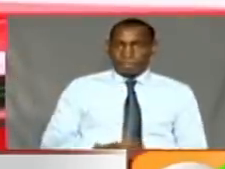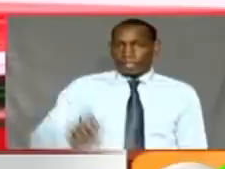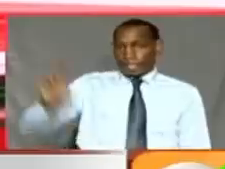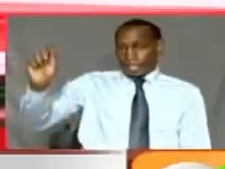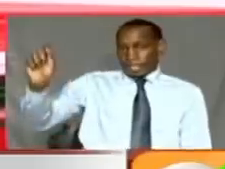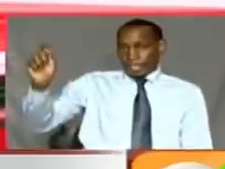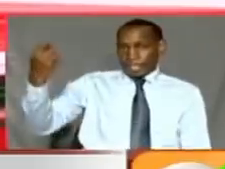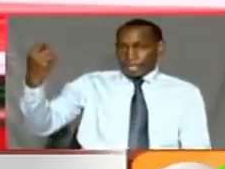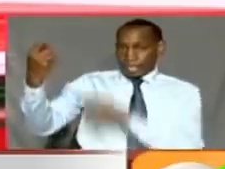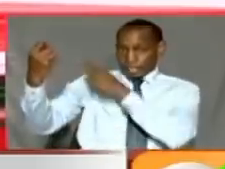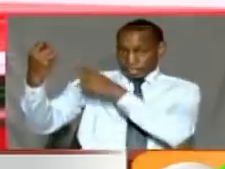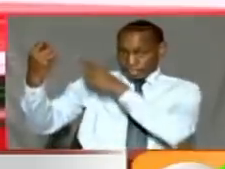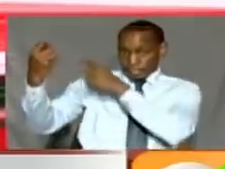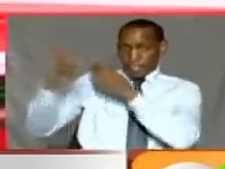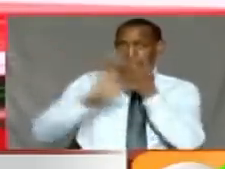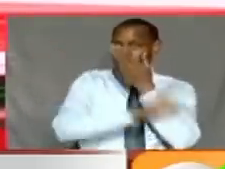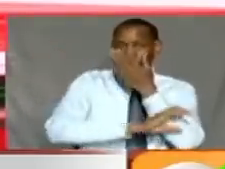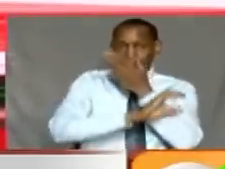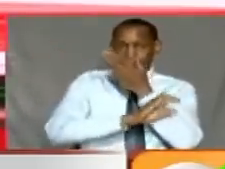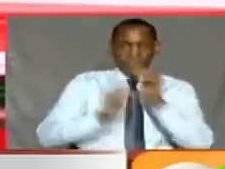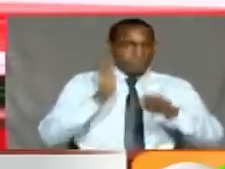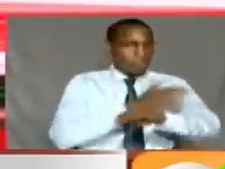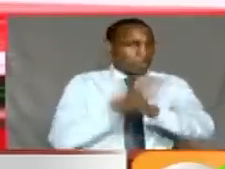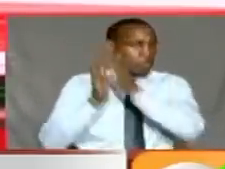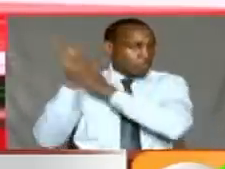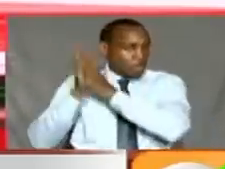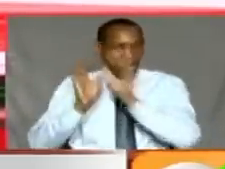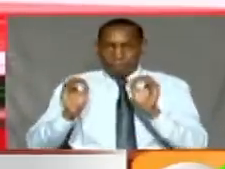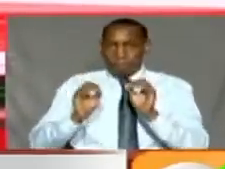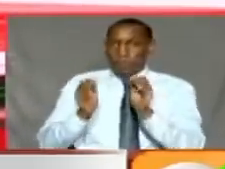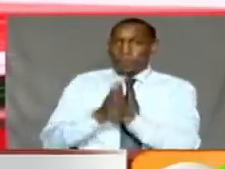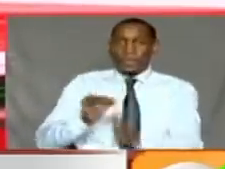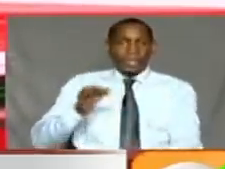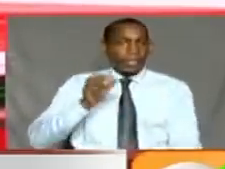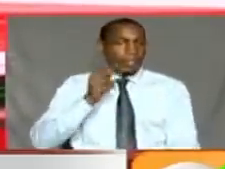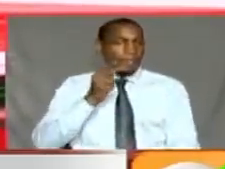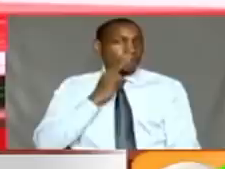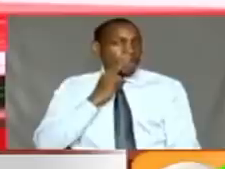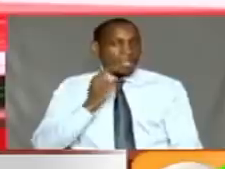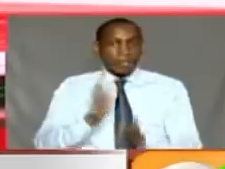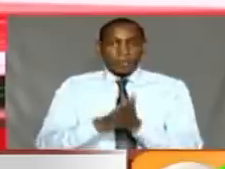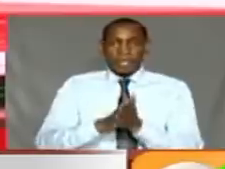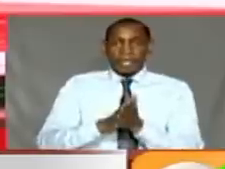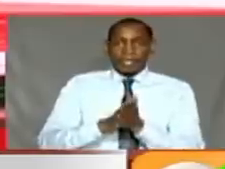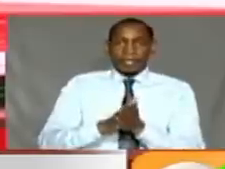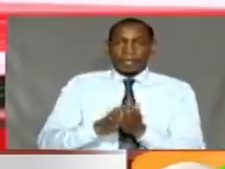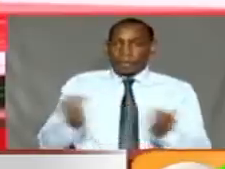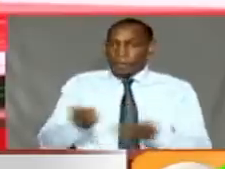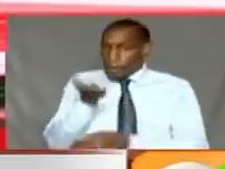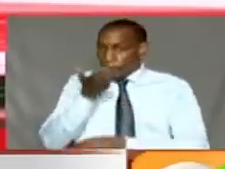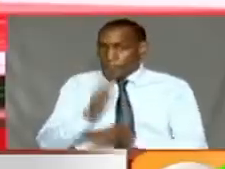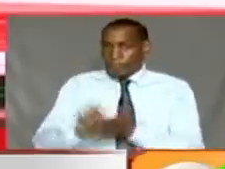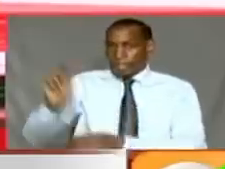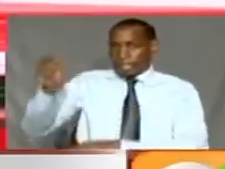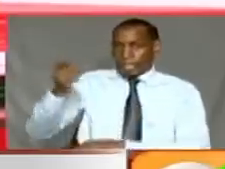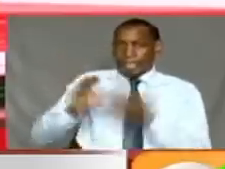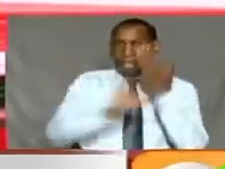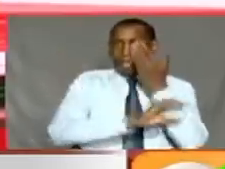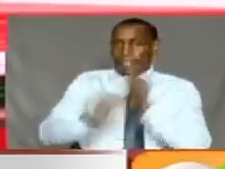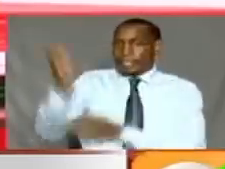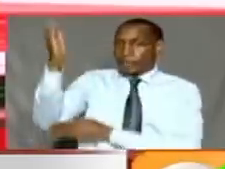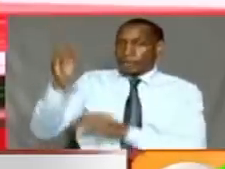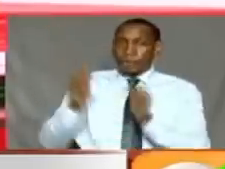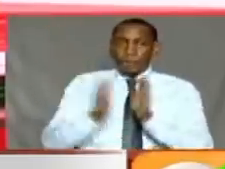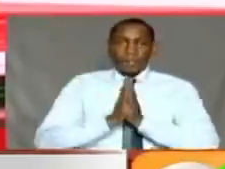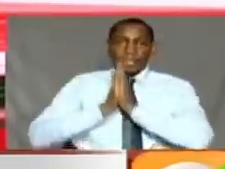Kenya sio nchi ya reggae, na bangi, na waganga. Kenya ni nchi ya Mungu na